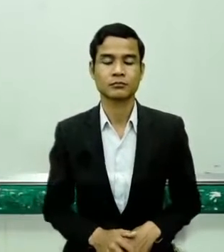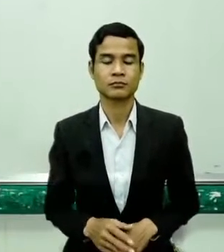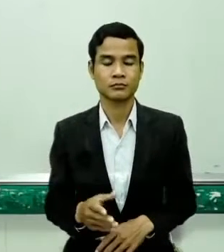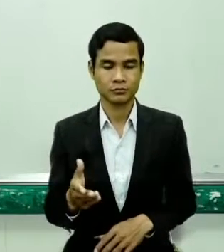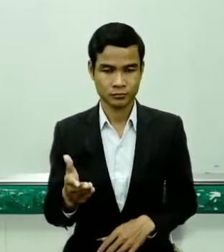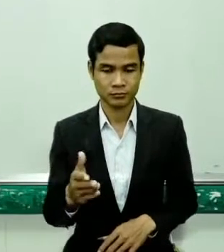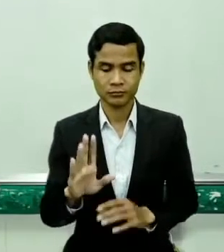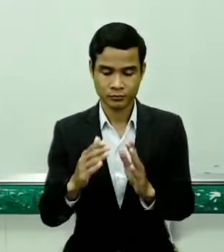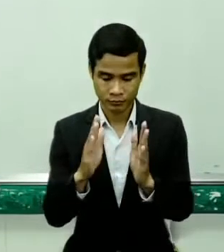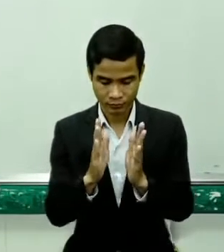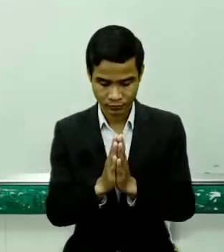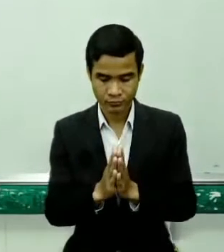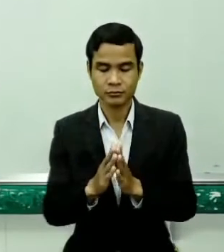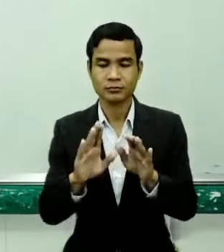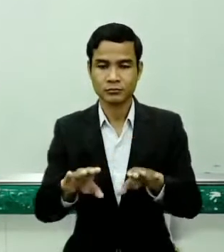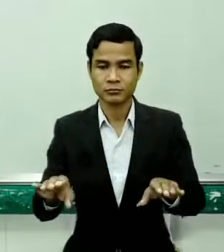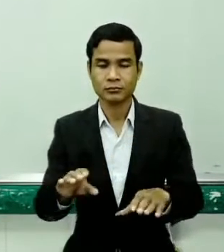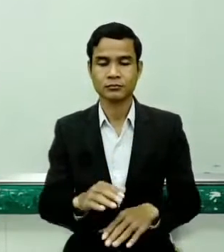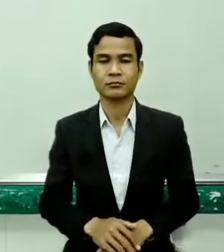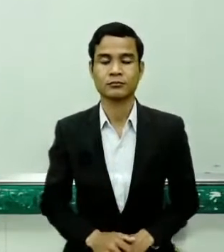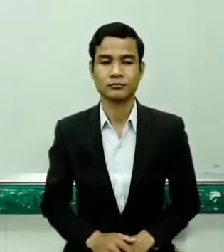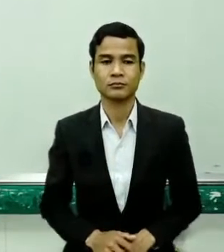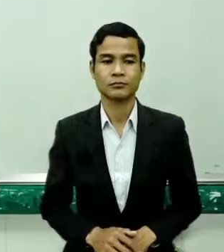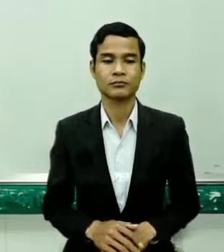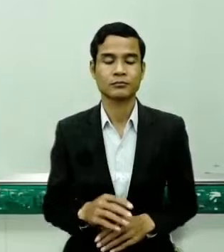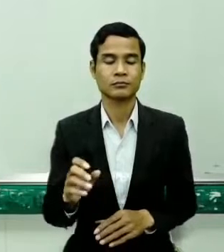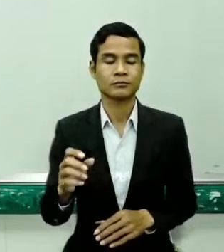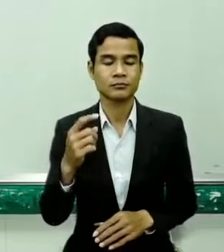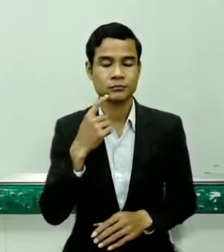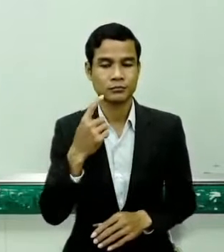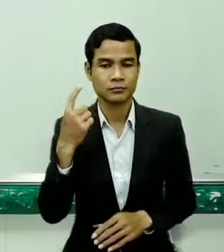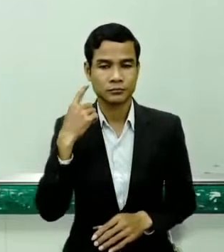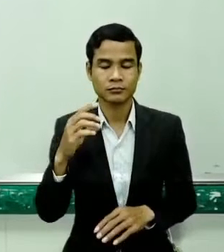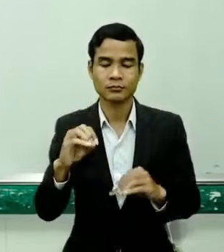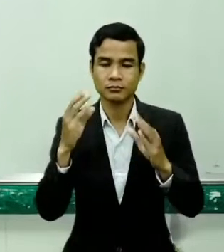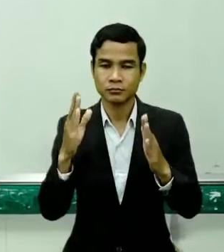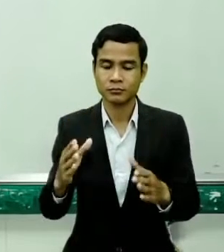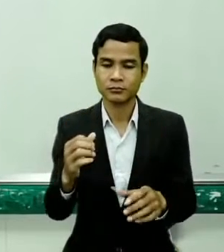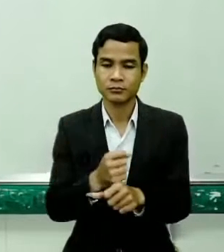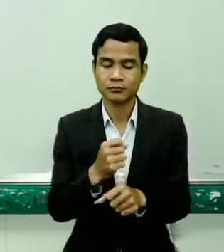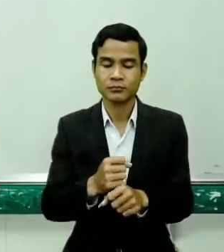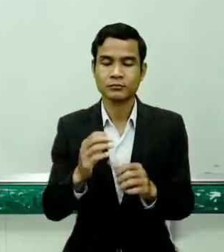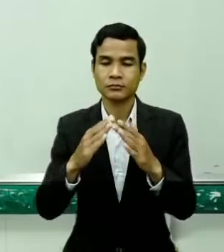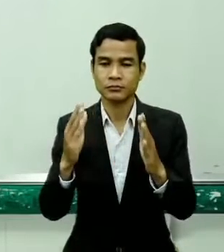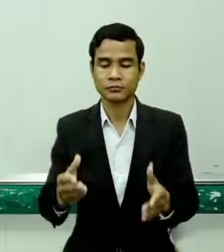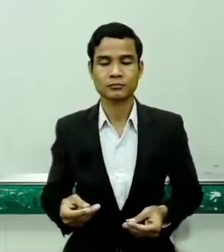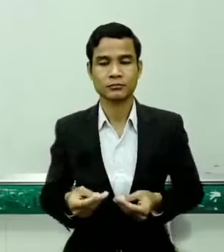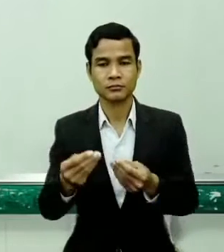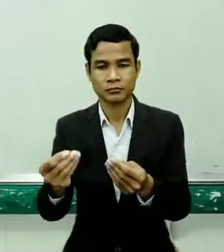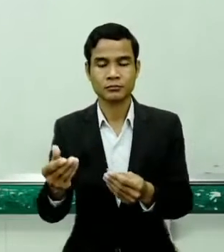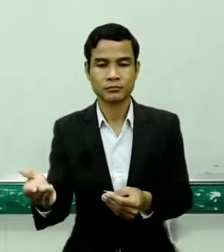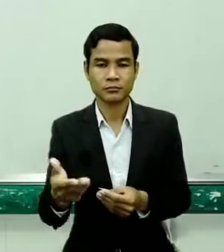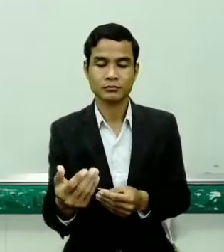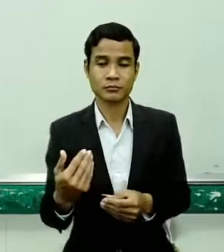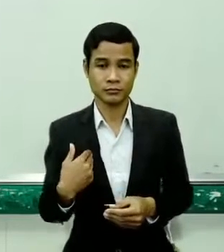chà con tiếng ọc này ta ca bị thang ngày mùn nè cổ miền đã cách cạp tế hỏi con đài